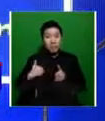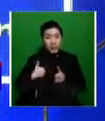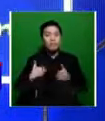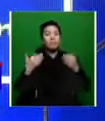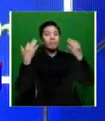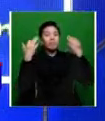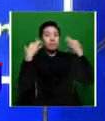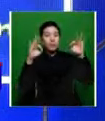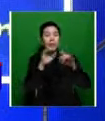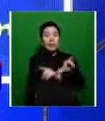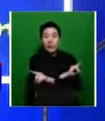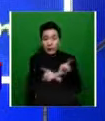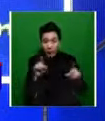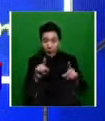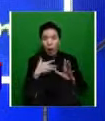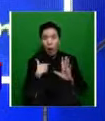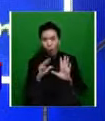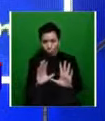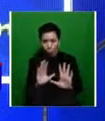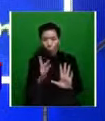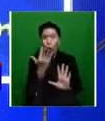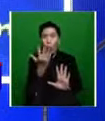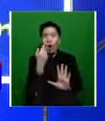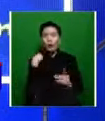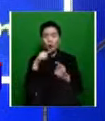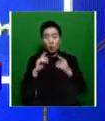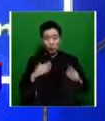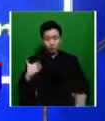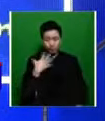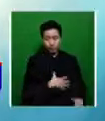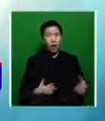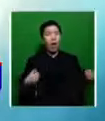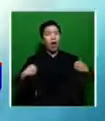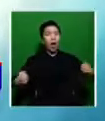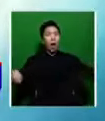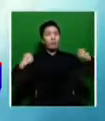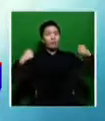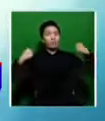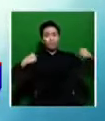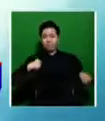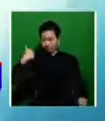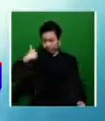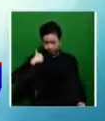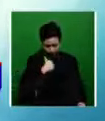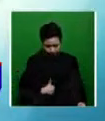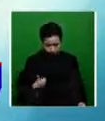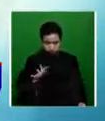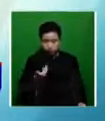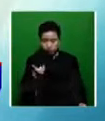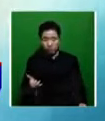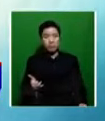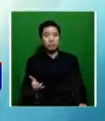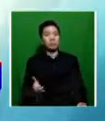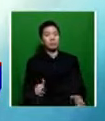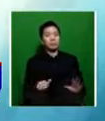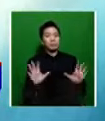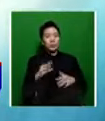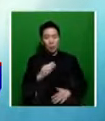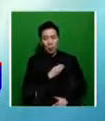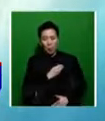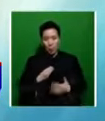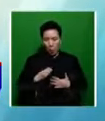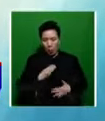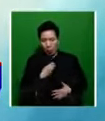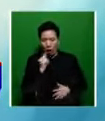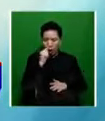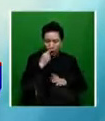แต่เราก็สงวนไว้สำหรับท่านที่มีสุขภาพแข็งแรงอยู่แล้วนะครับก็ยังไม่อยากให้ไปตรวจนะครับเพราะจะ